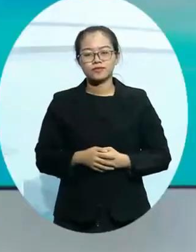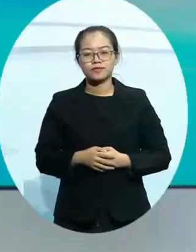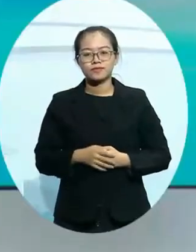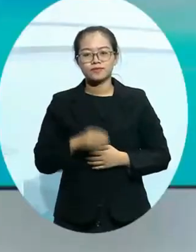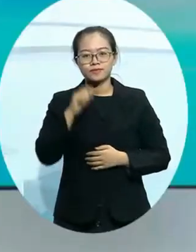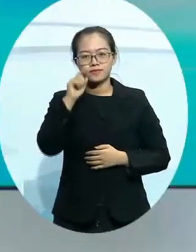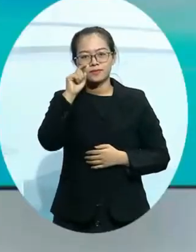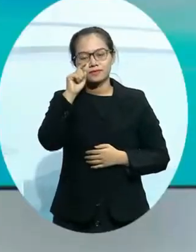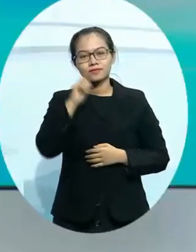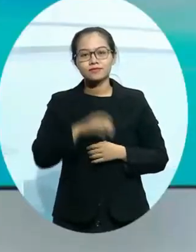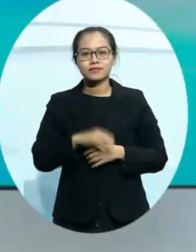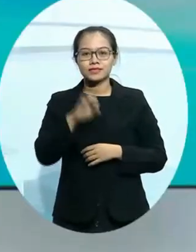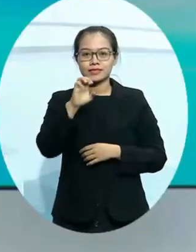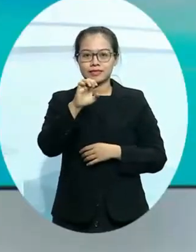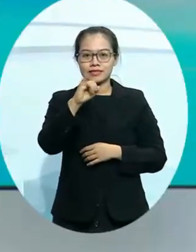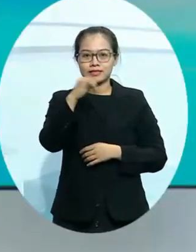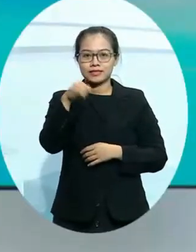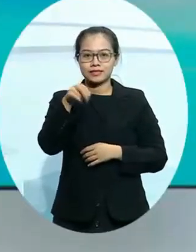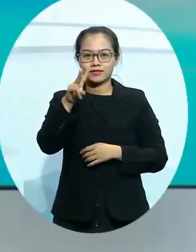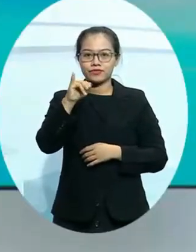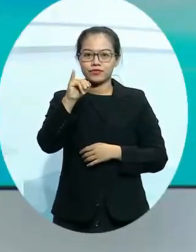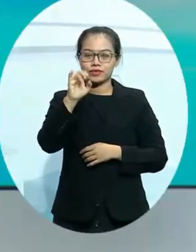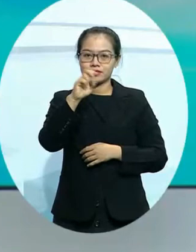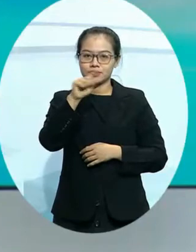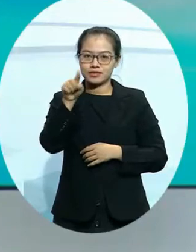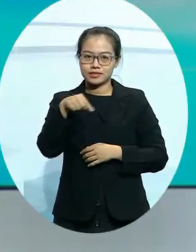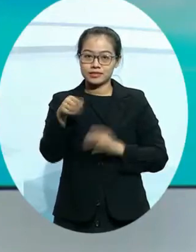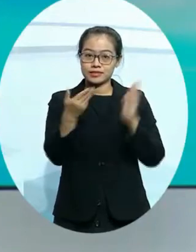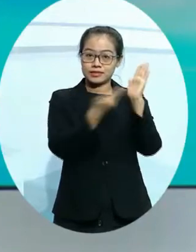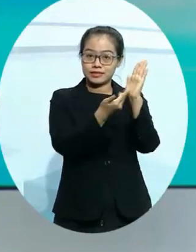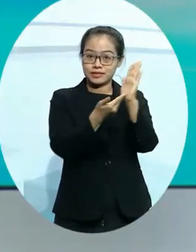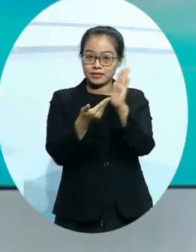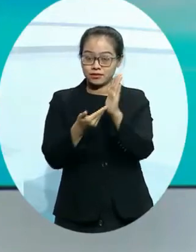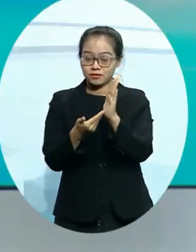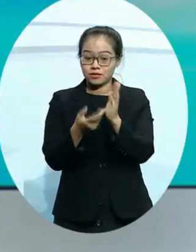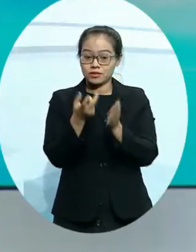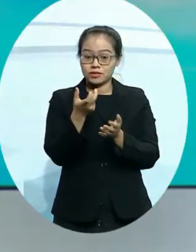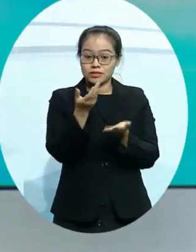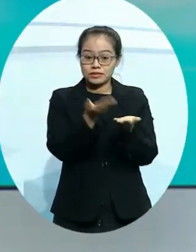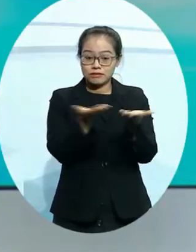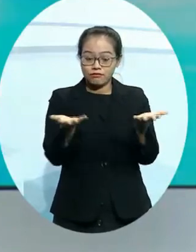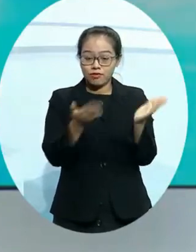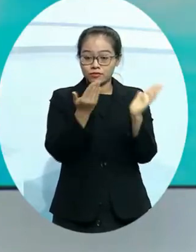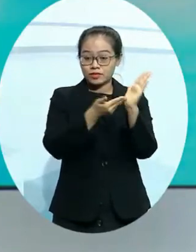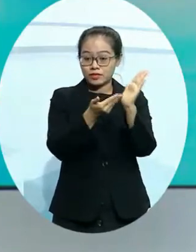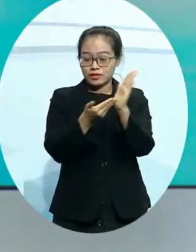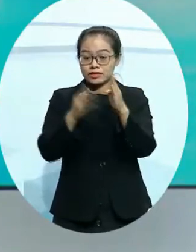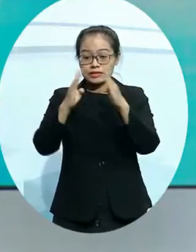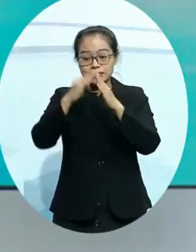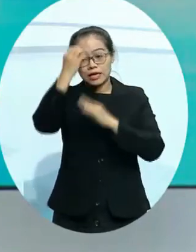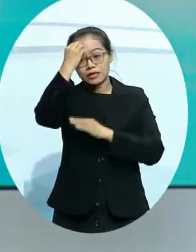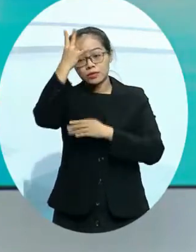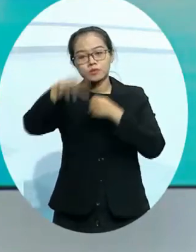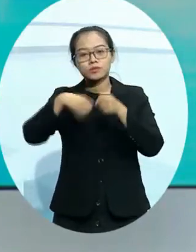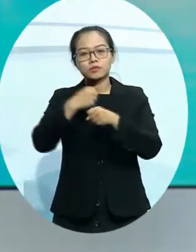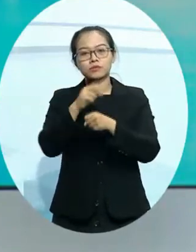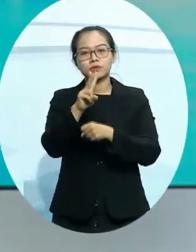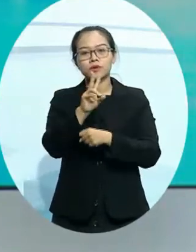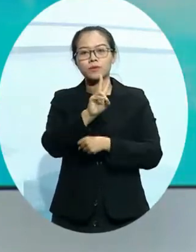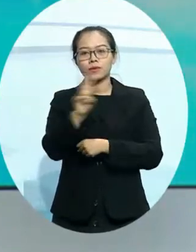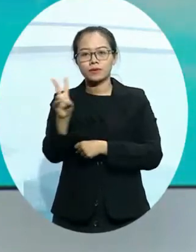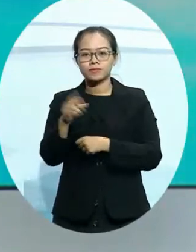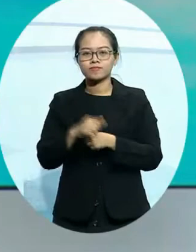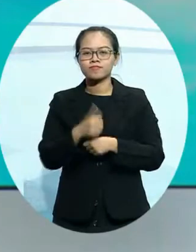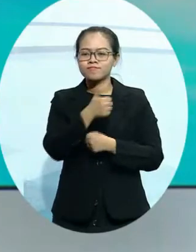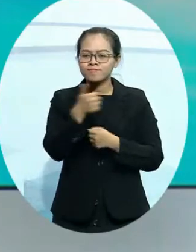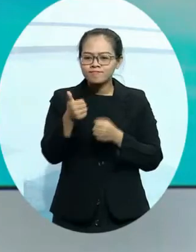Thương hiệu công nghệ nhà thông minh Easyvic tổ chức sự kiện ra mắt hàng loạt sản phẩm trong chuỗi thiết bị nhà thông minh năm 2022, thu hút sự